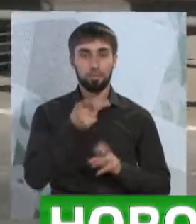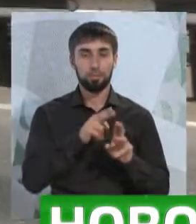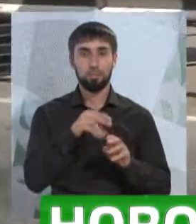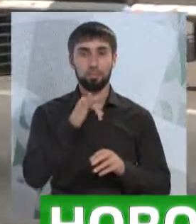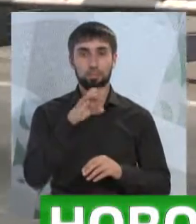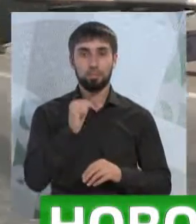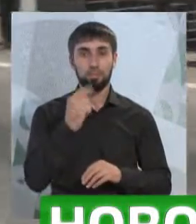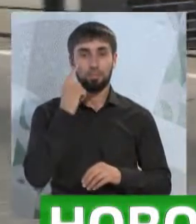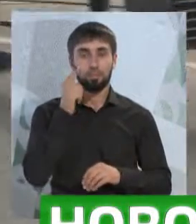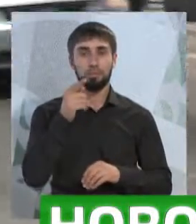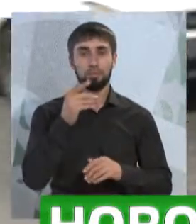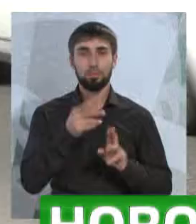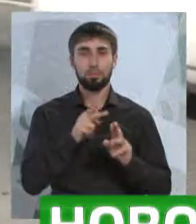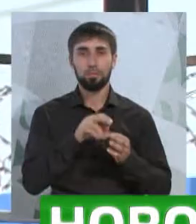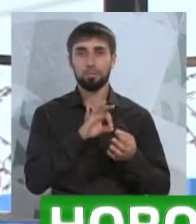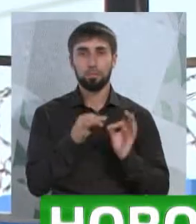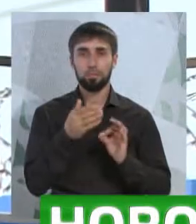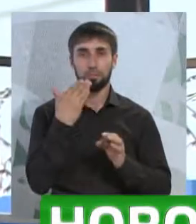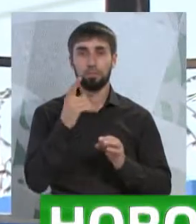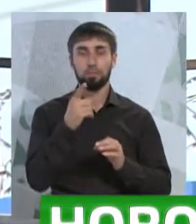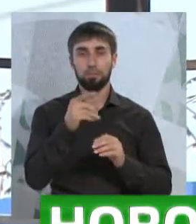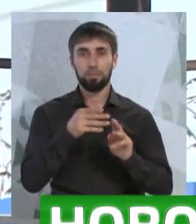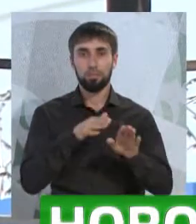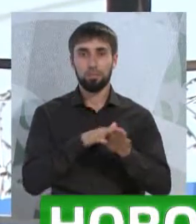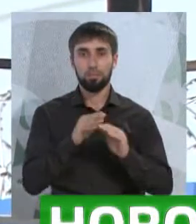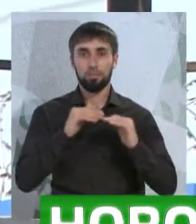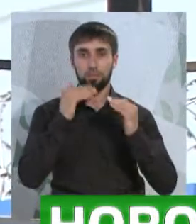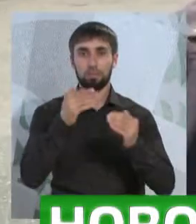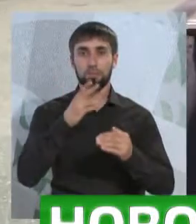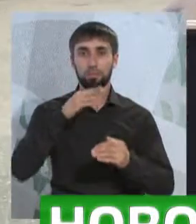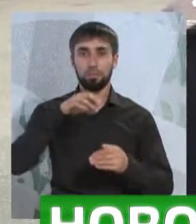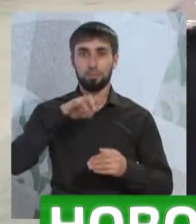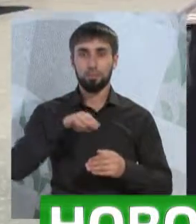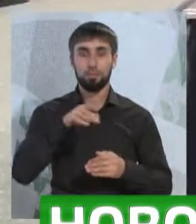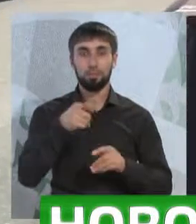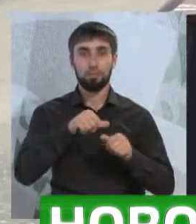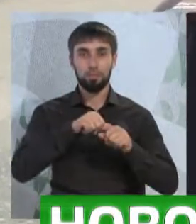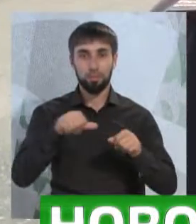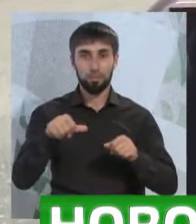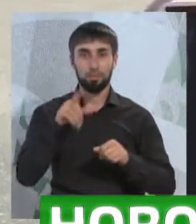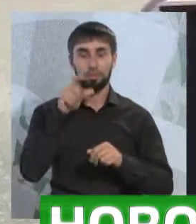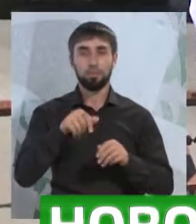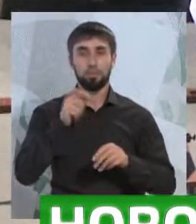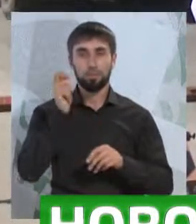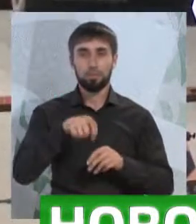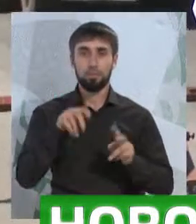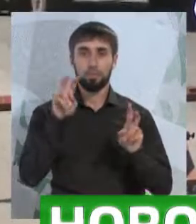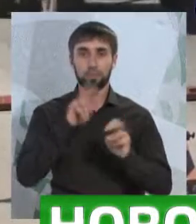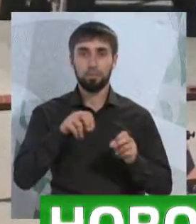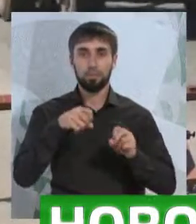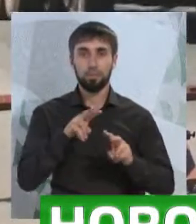въезде в регион несложно. Они плотно закрыты тентом, но границу без осмотра не пересечь. Качество культуры проверяют